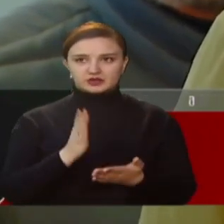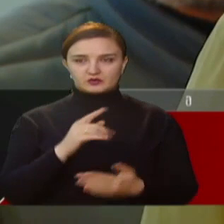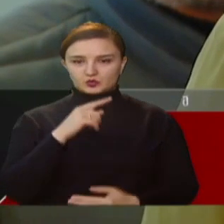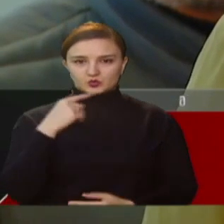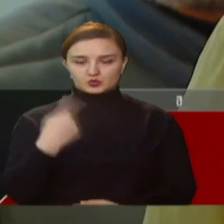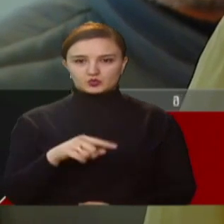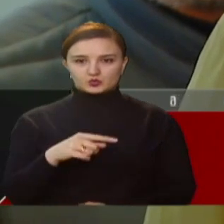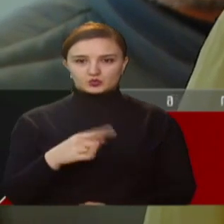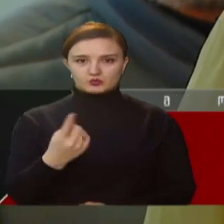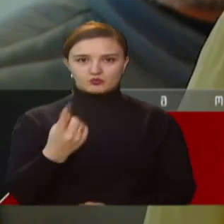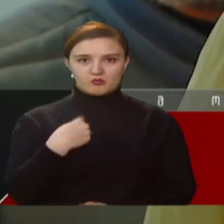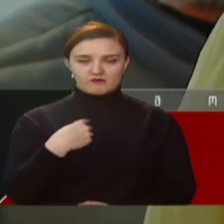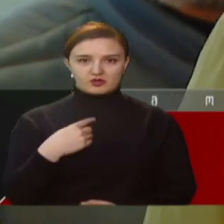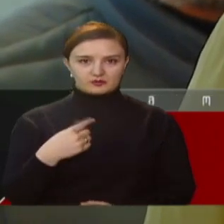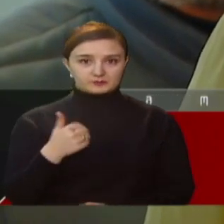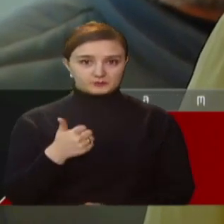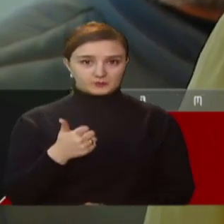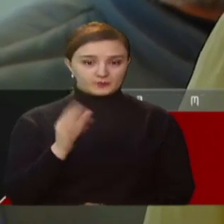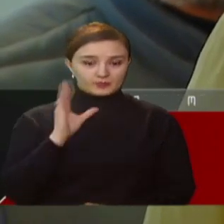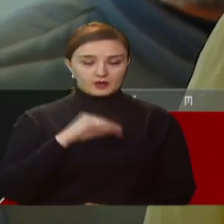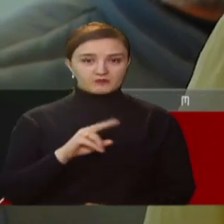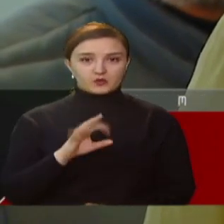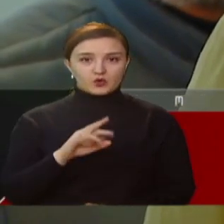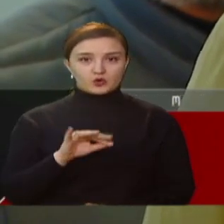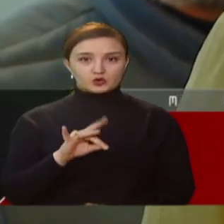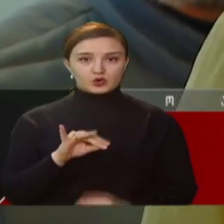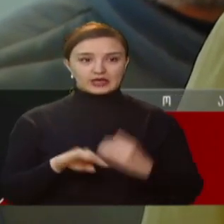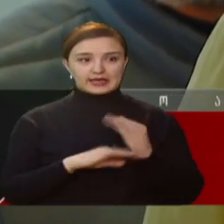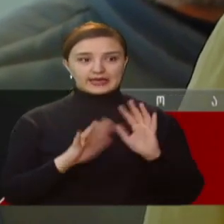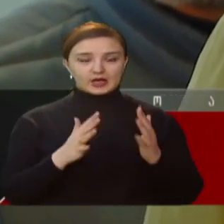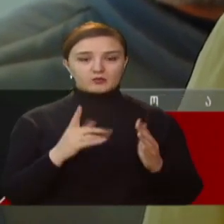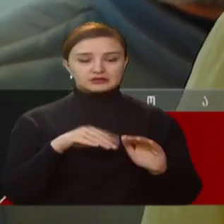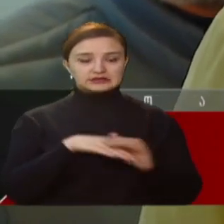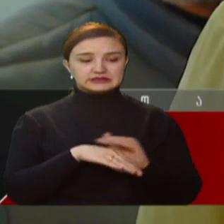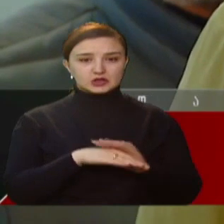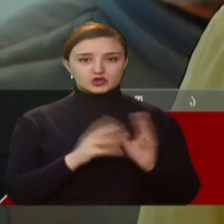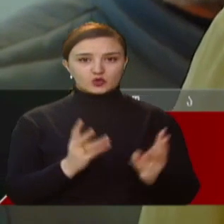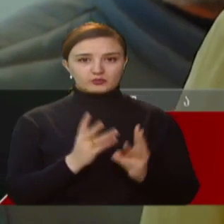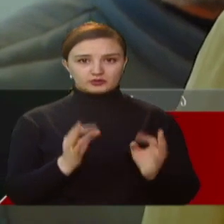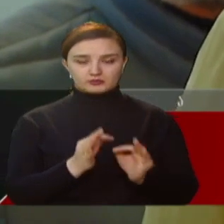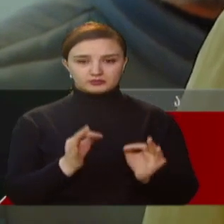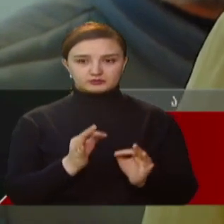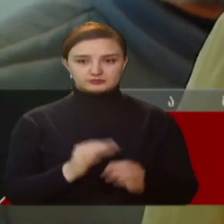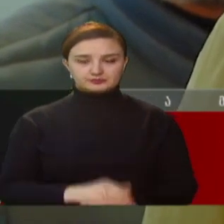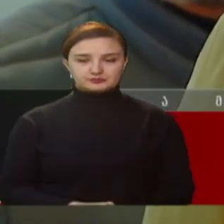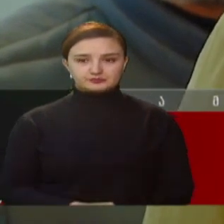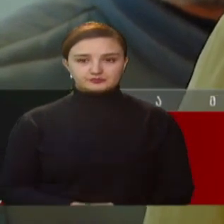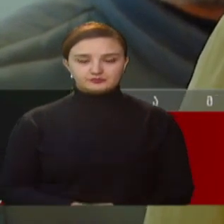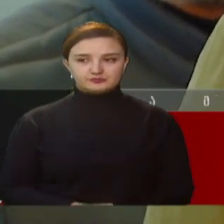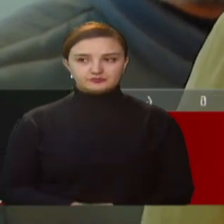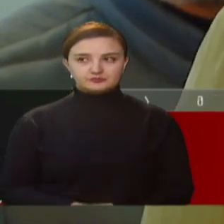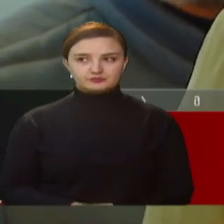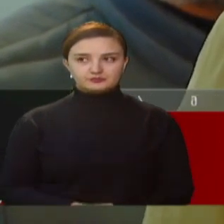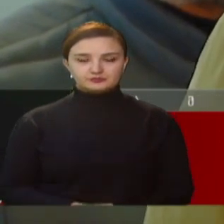რუსულ კოლონას. როგორ მოხერხდა, რომ კოდოში არც ერთი საწყობის დაწვა არ მოხდა, მე გადამალვაზე და გატანაზე